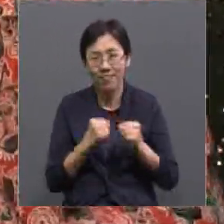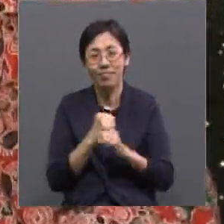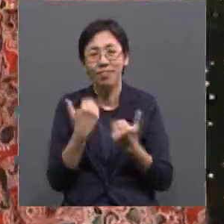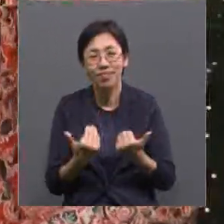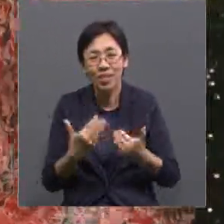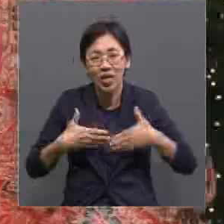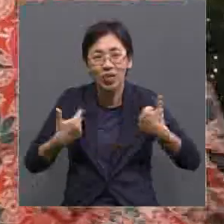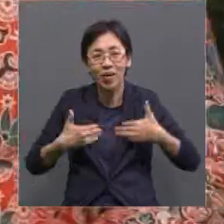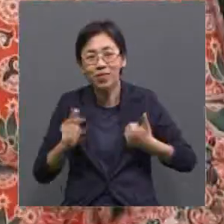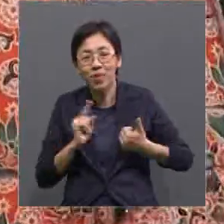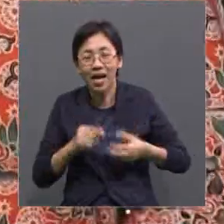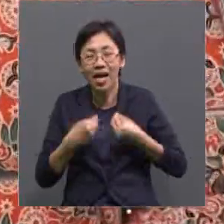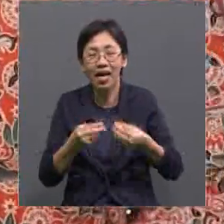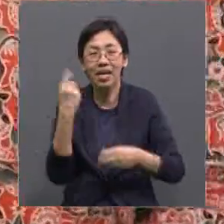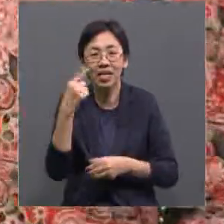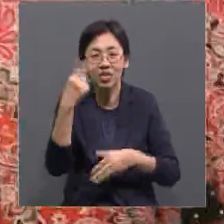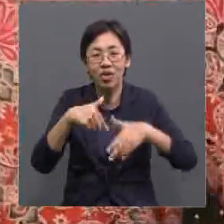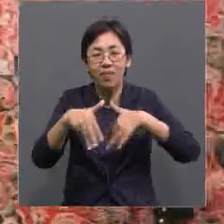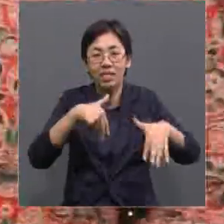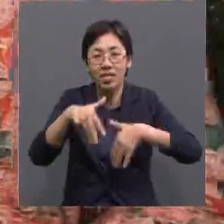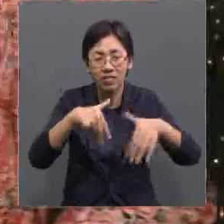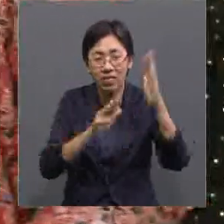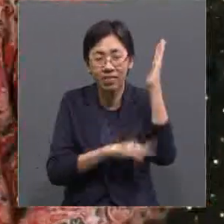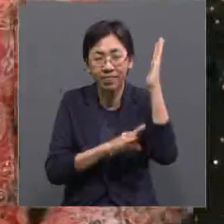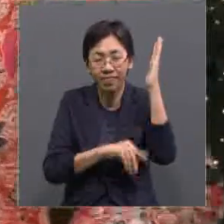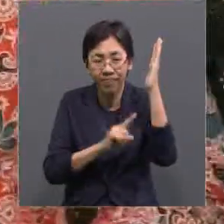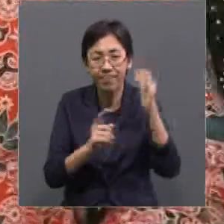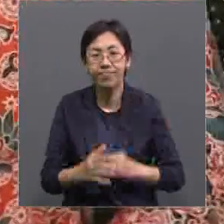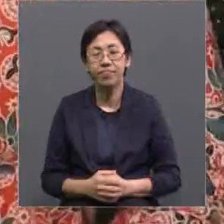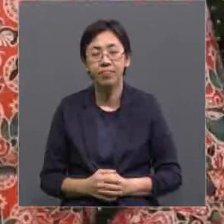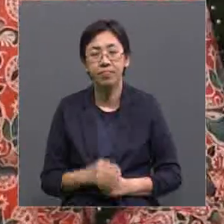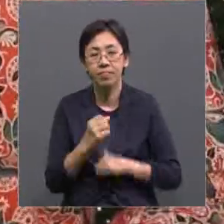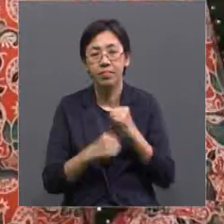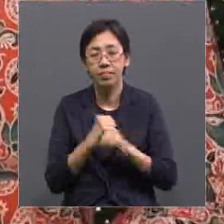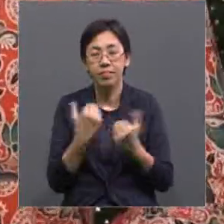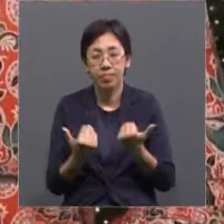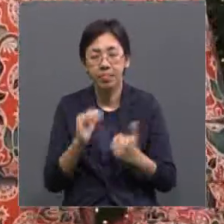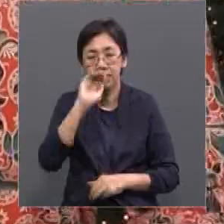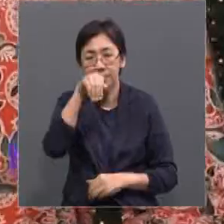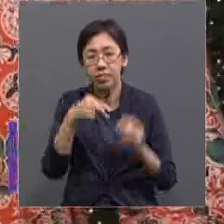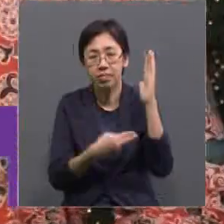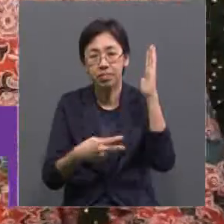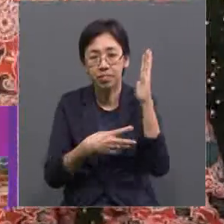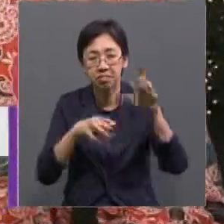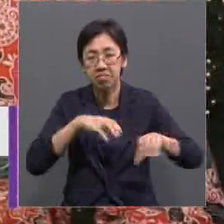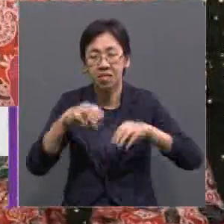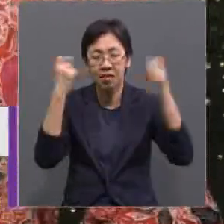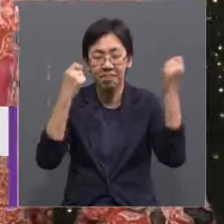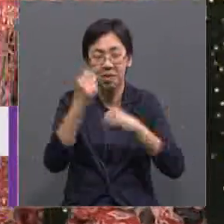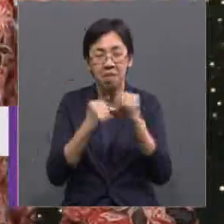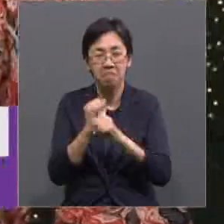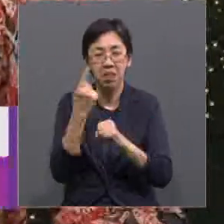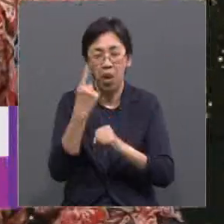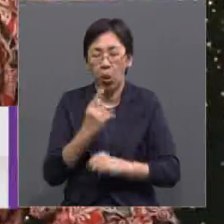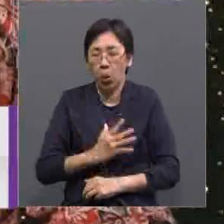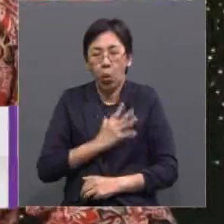ความสุขยังไงคะส่งมอบให้กับนักท่องเที่ยวแล้วก็ประชาชนในพื้นที่ค่ะ ในปีนี้เนี่ยเทศบาลนครหาดใหญ่จัดเข้าดาวใหญ่ยิ่งใหญ่กว่าทุกปี